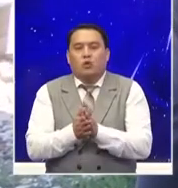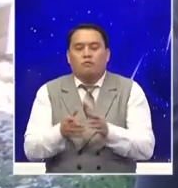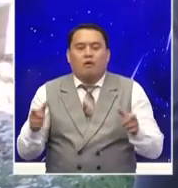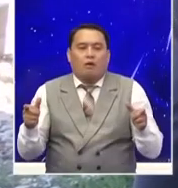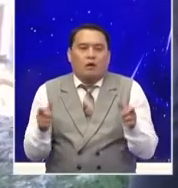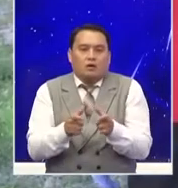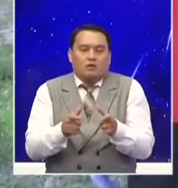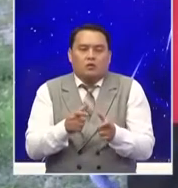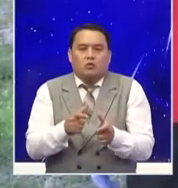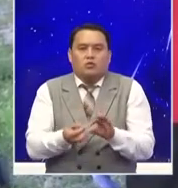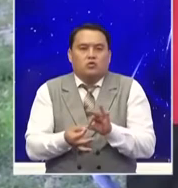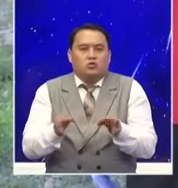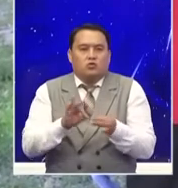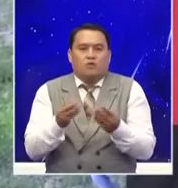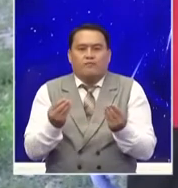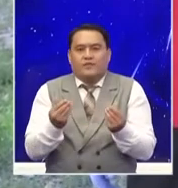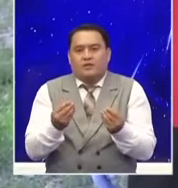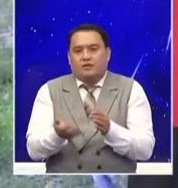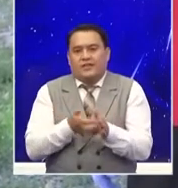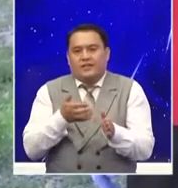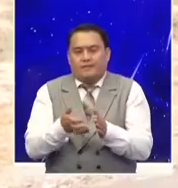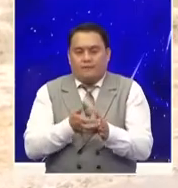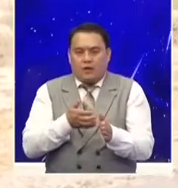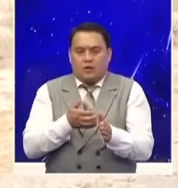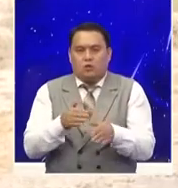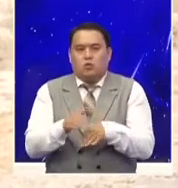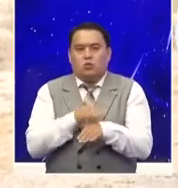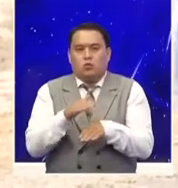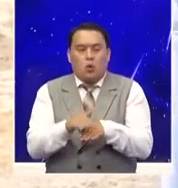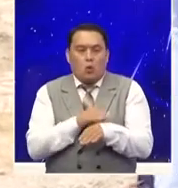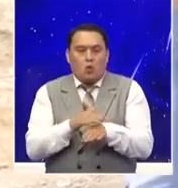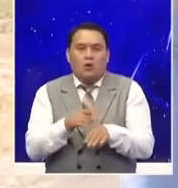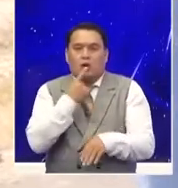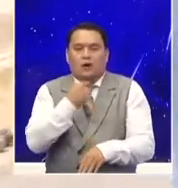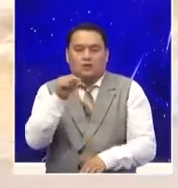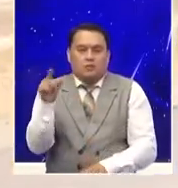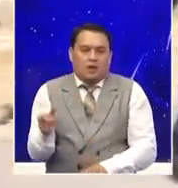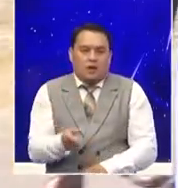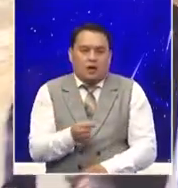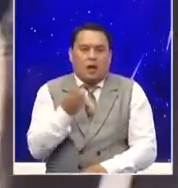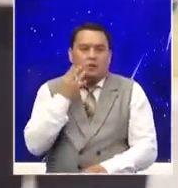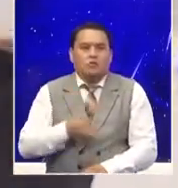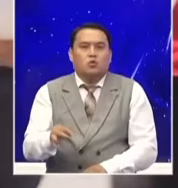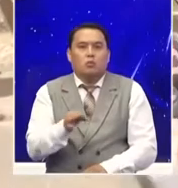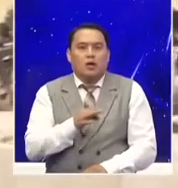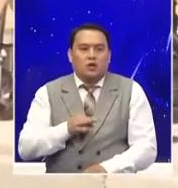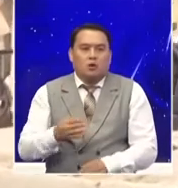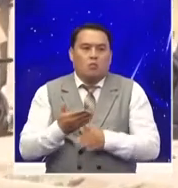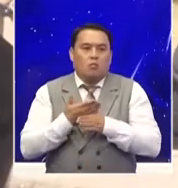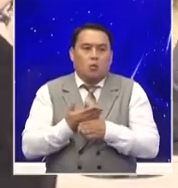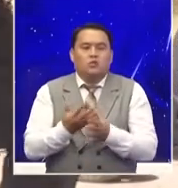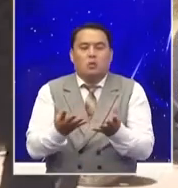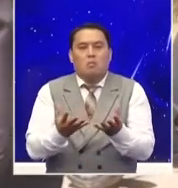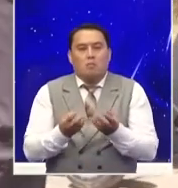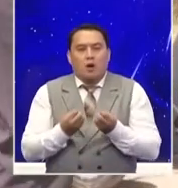люди оказались в затруднительном финансовом положении. В рамках благотворительных акций общества Красного полумесяца Алматинской области помощь смогли